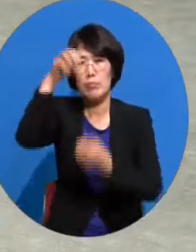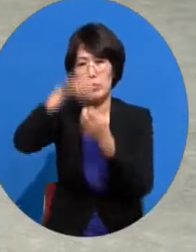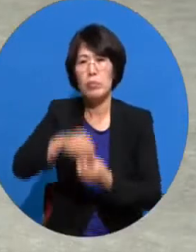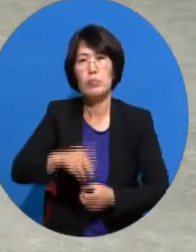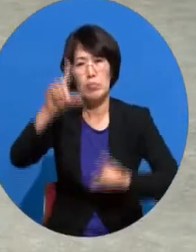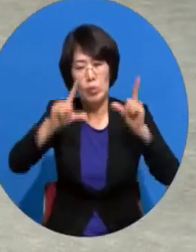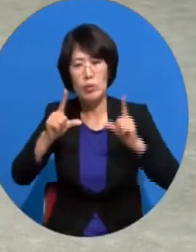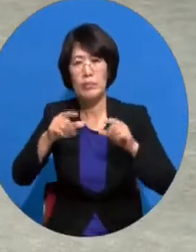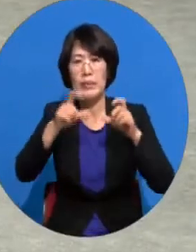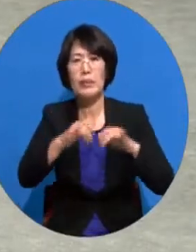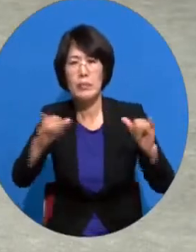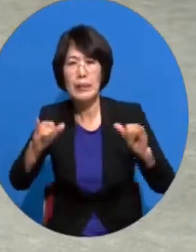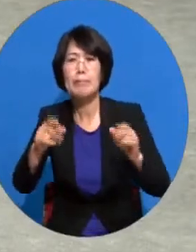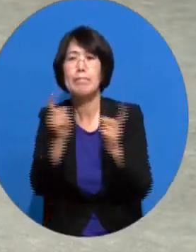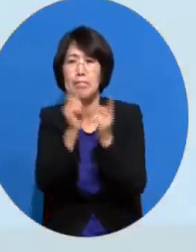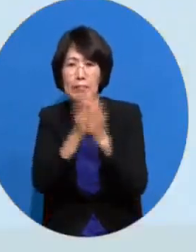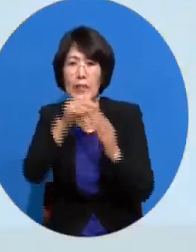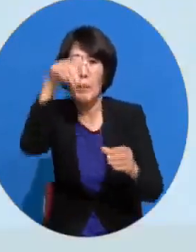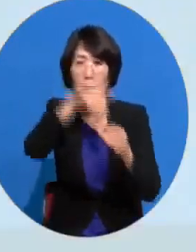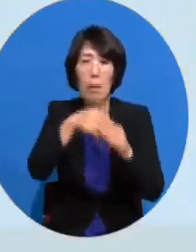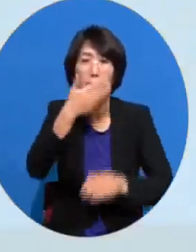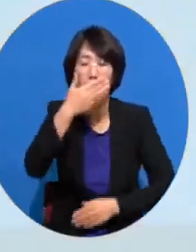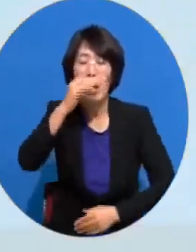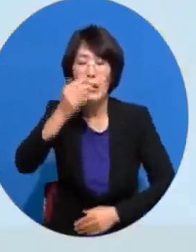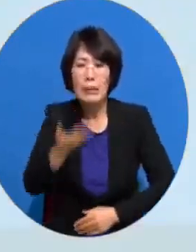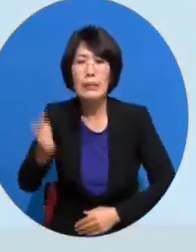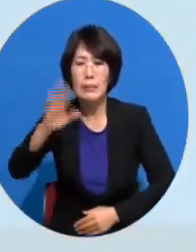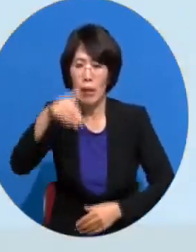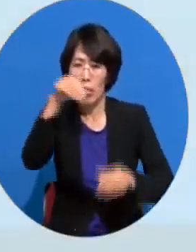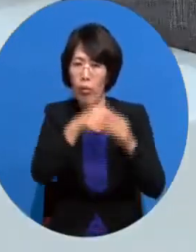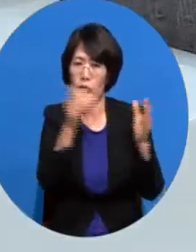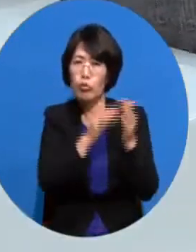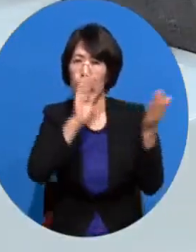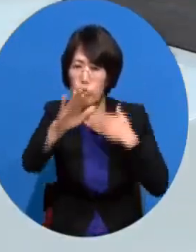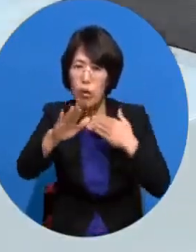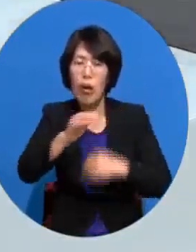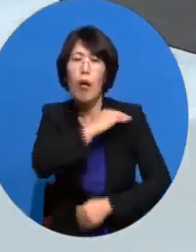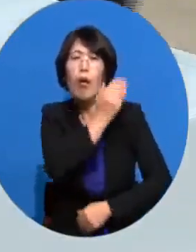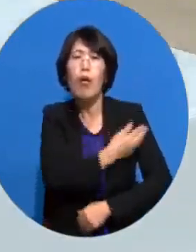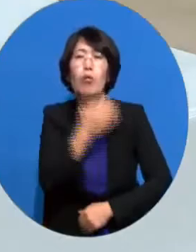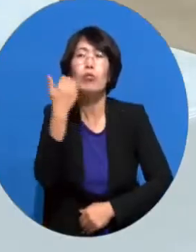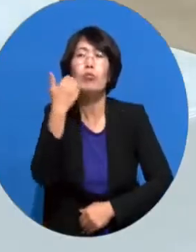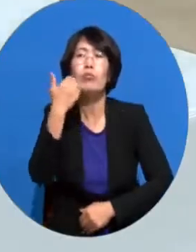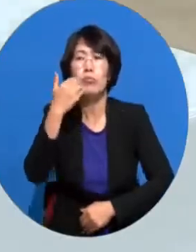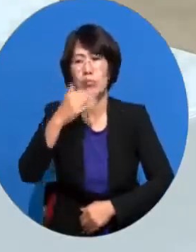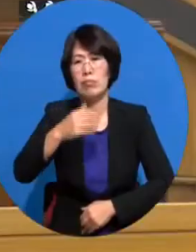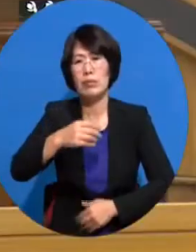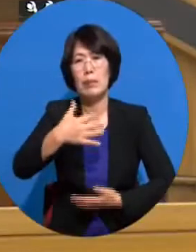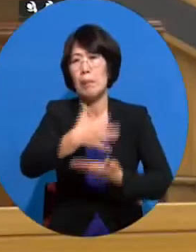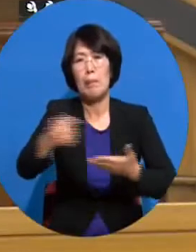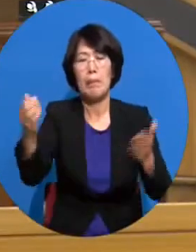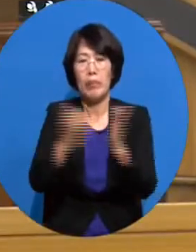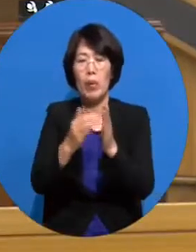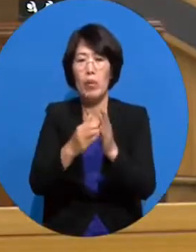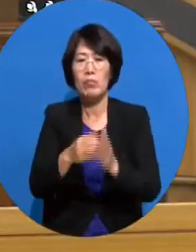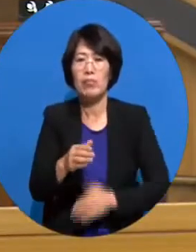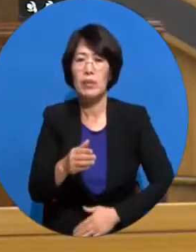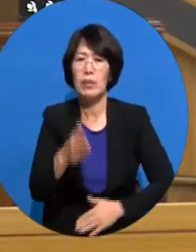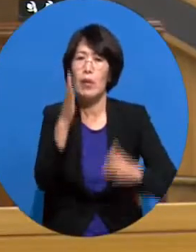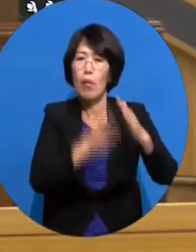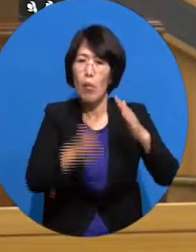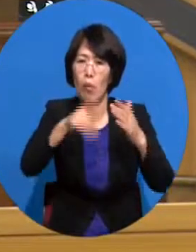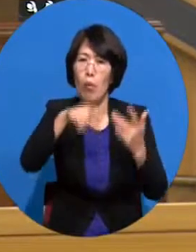주민들이 직접 투표로 일꾼을 뽑을 뿐 선거 날만 지나면 권력은 주민들 손밖에 있게 됩니다. 차라리 관선이